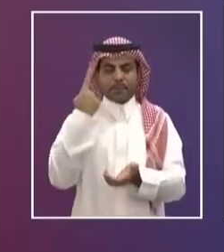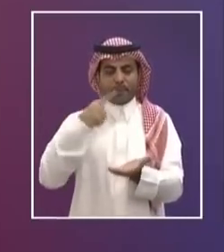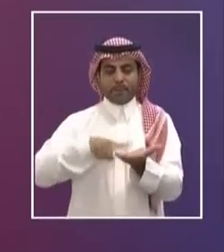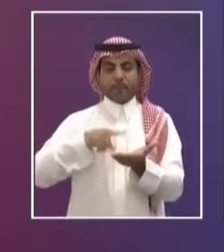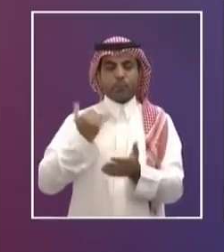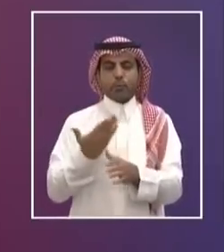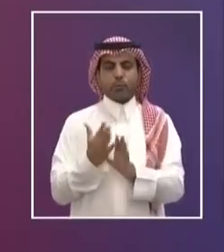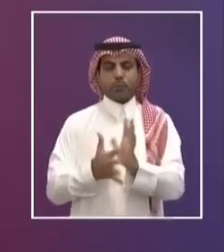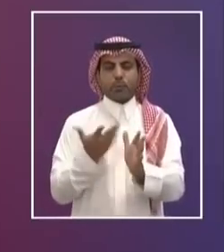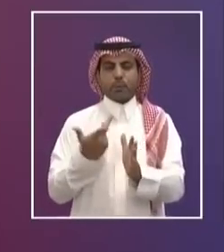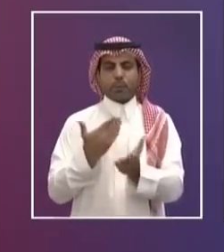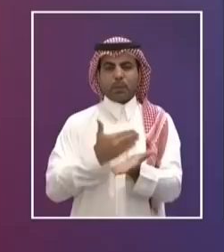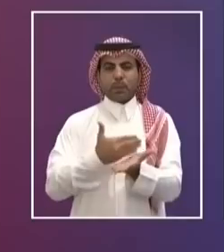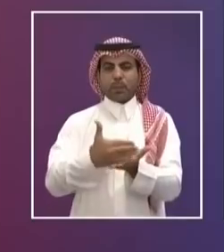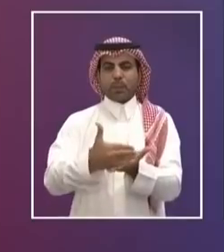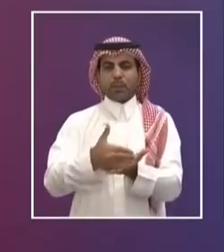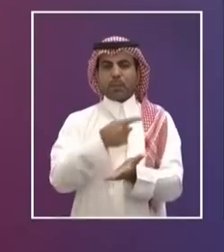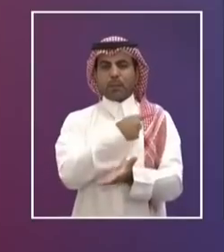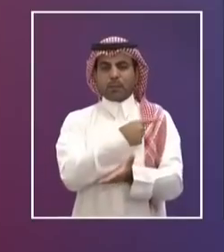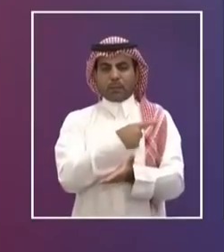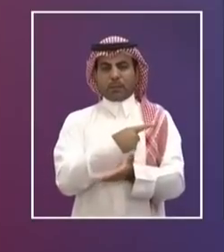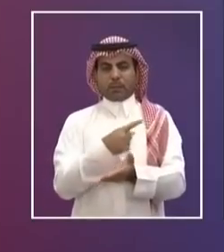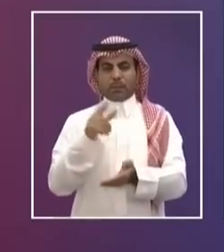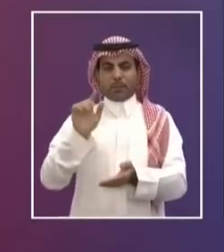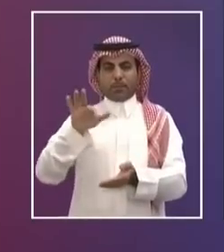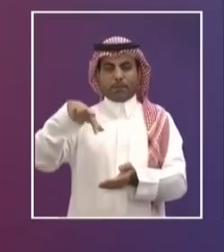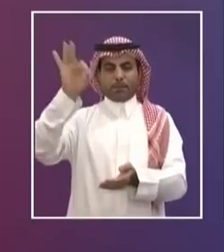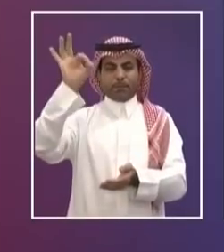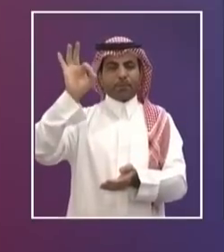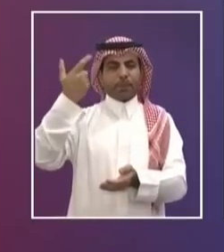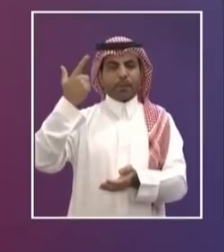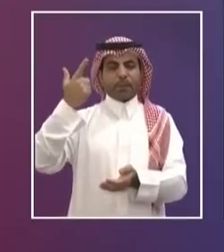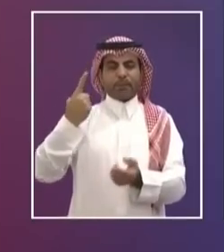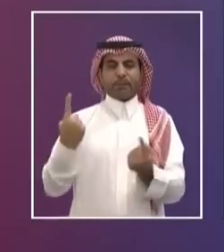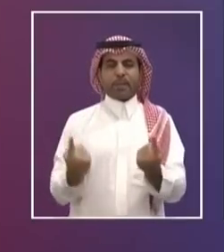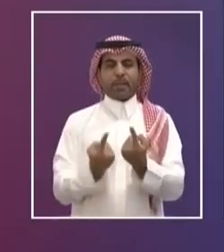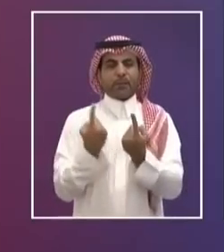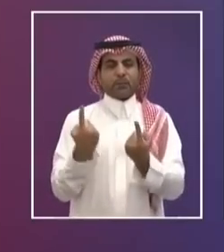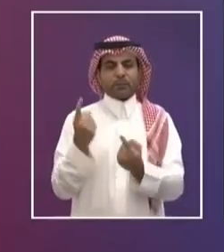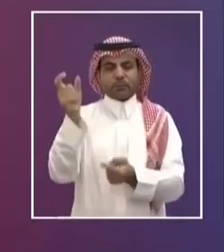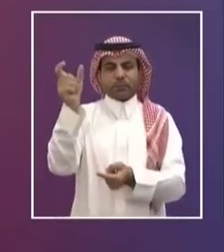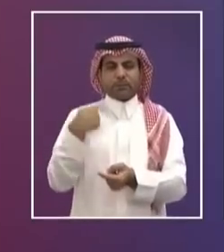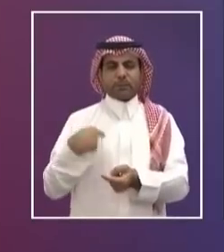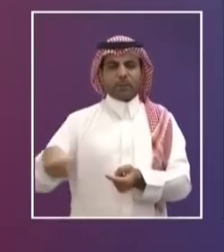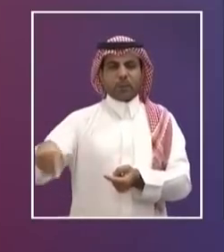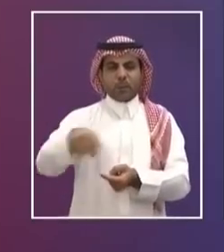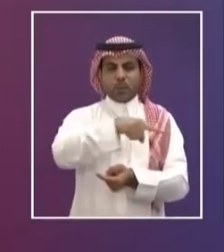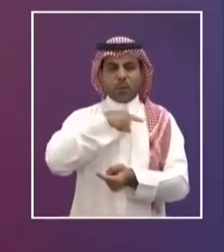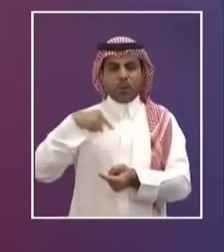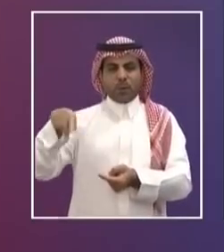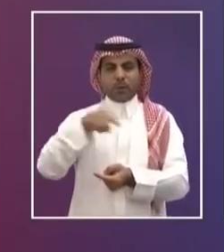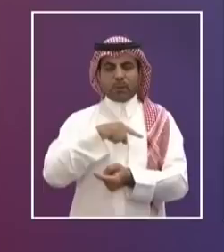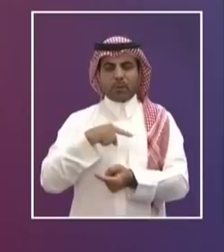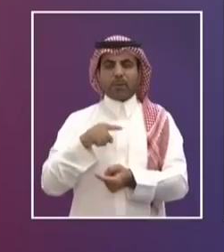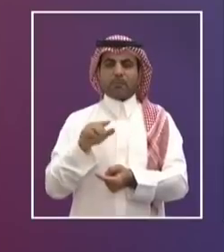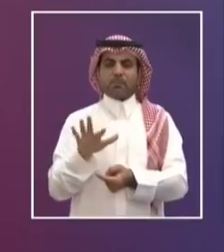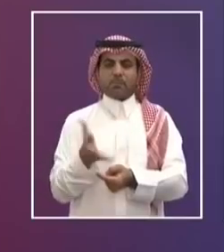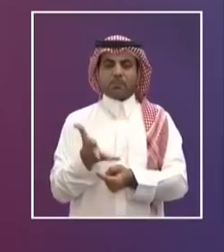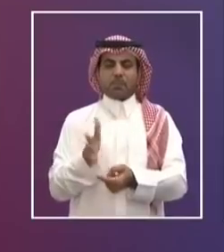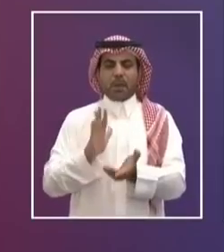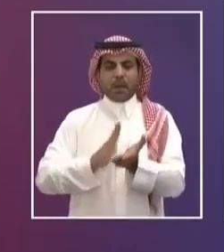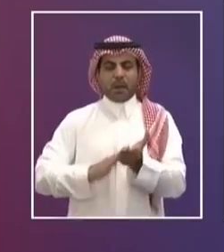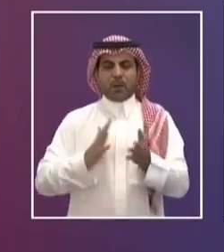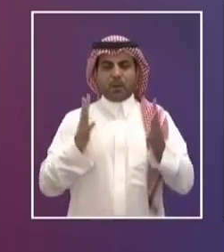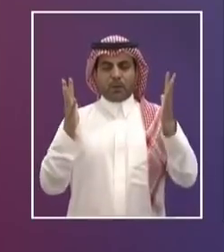على معرفتها، وهي أنه من الطبيعي لنا جميعا أن نكون أو نتعرض